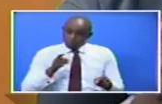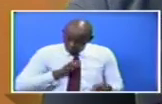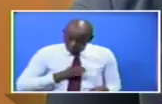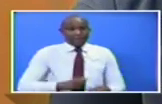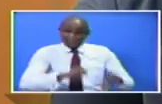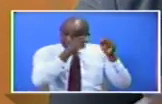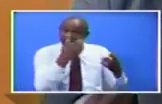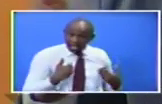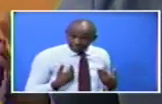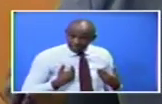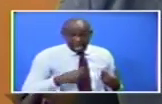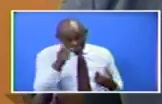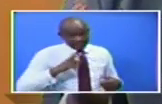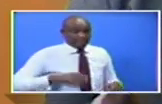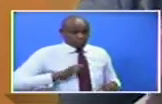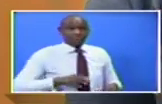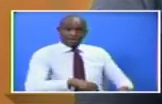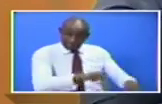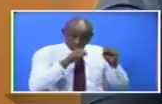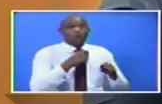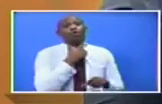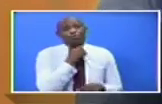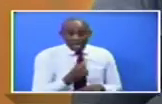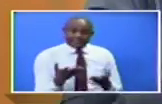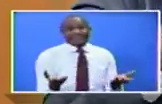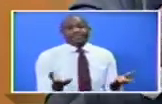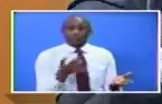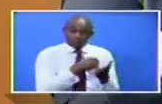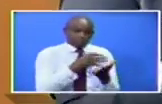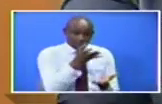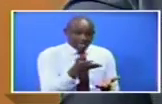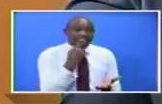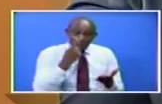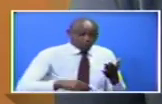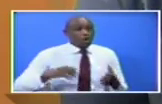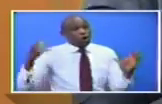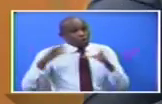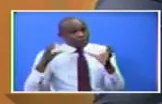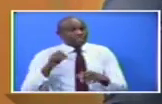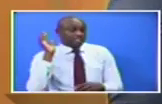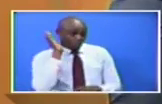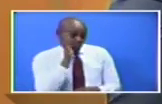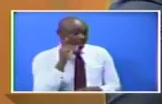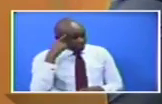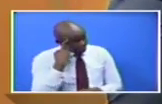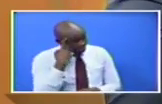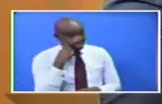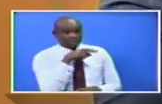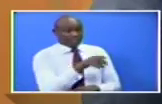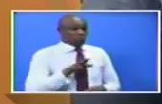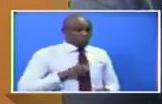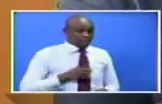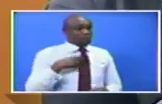sababu kuna mara nyingi ambapo mwanamke pia anadaiwa kwamba ndiye amehusika, lakini kwa sababu anajua jamii itamuonea hisani kwa sababu ni